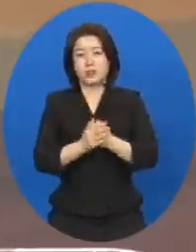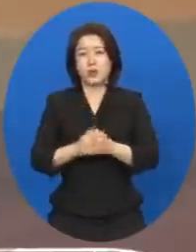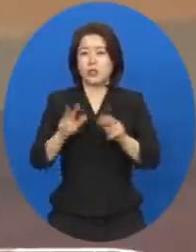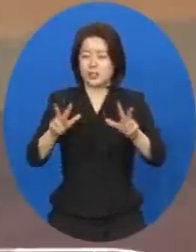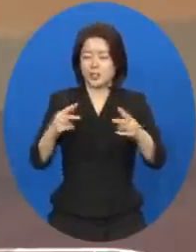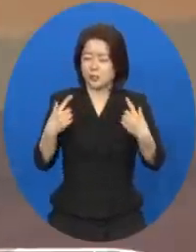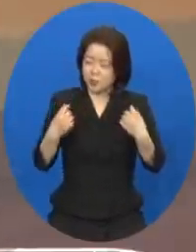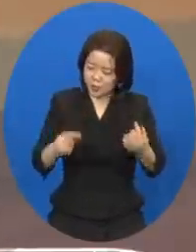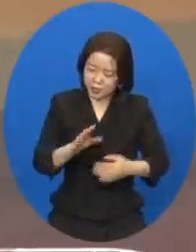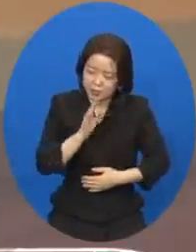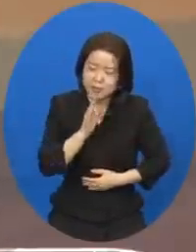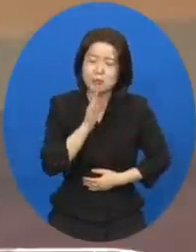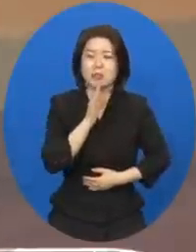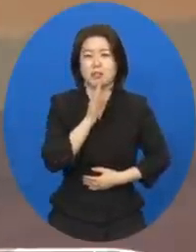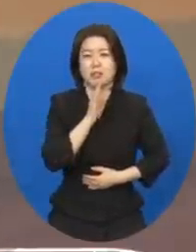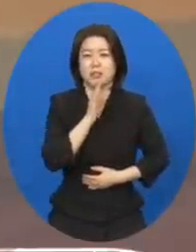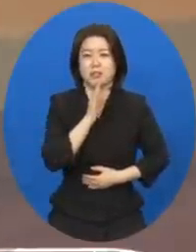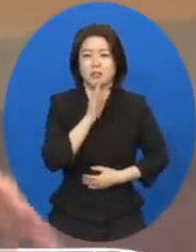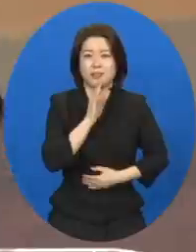지금도 그래요.